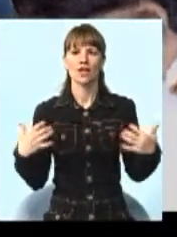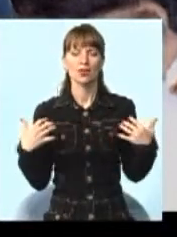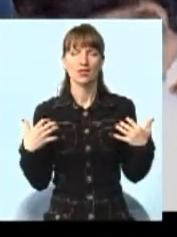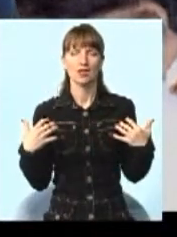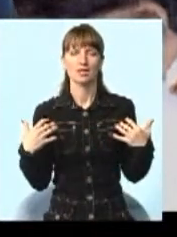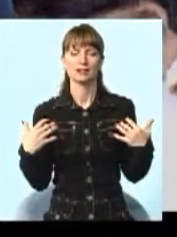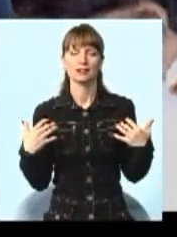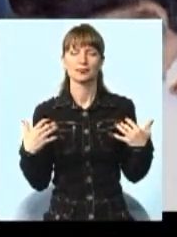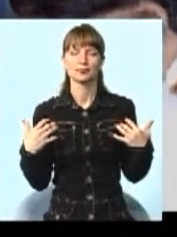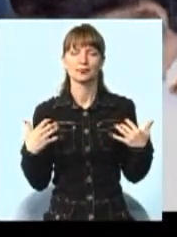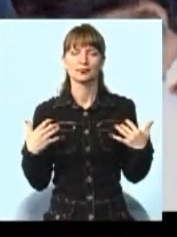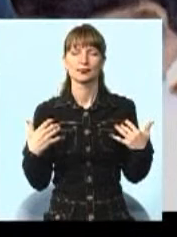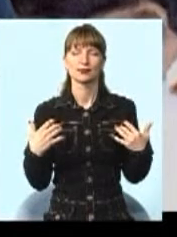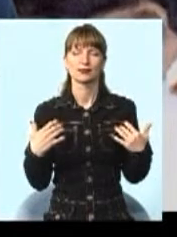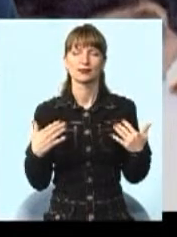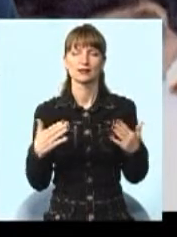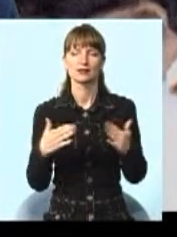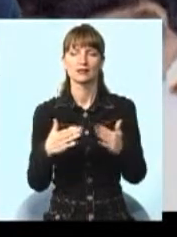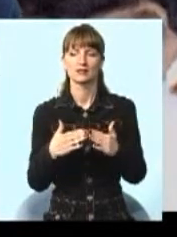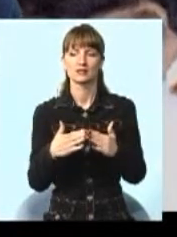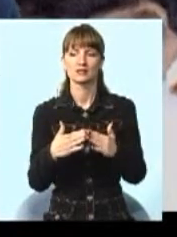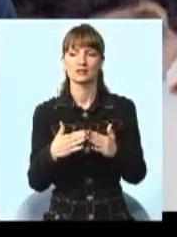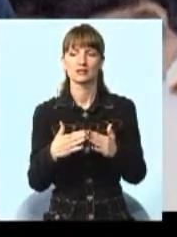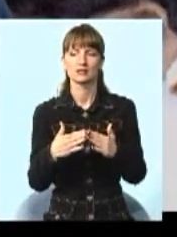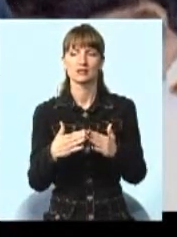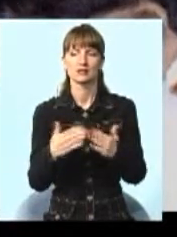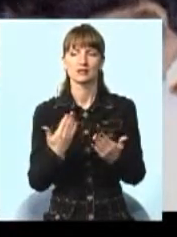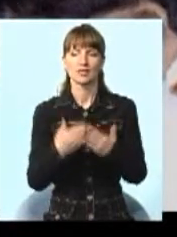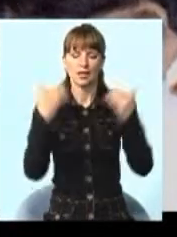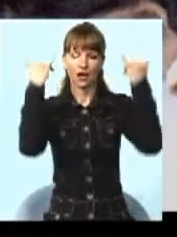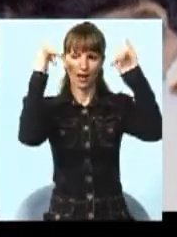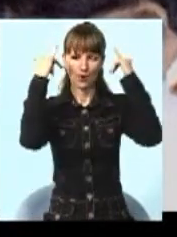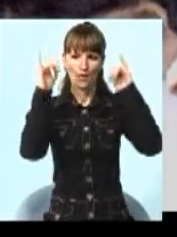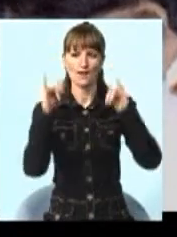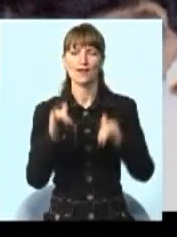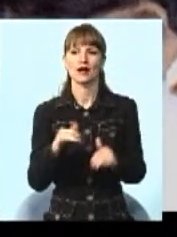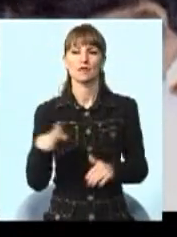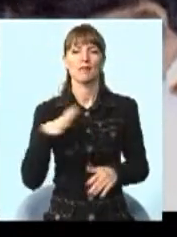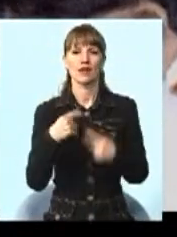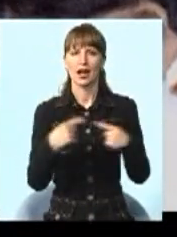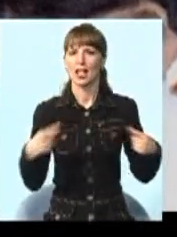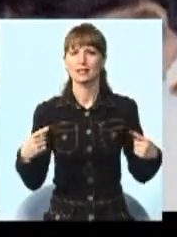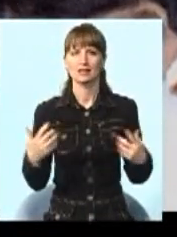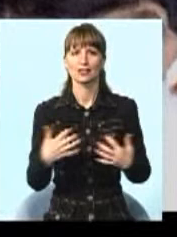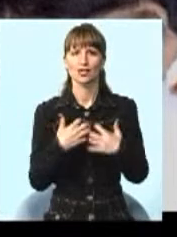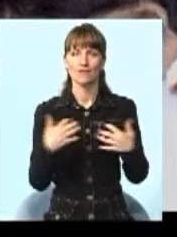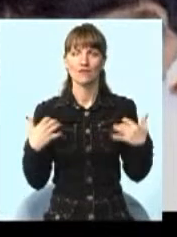Животные называются корова. Бывают разные